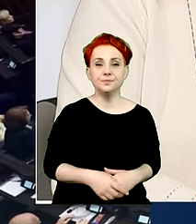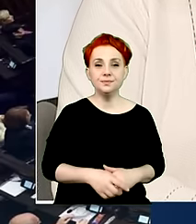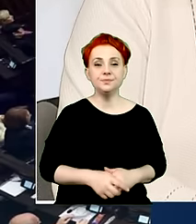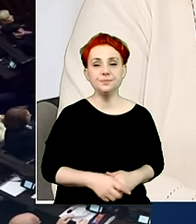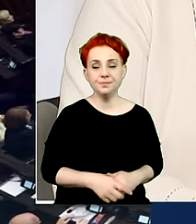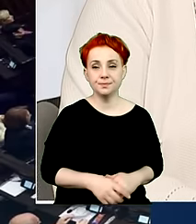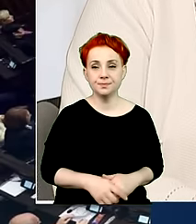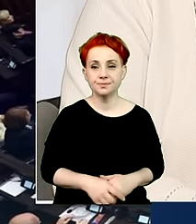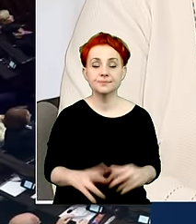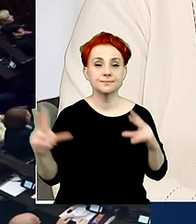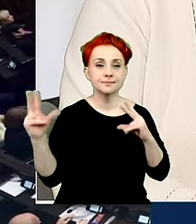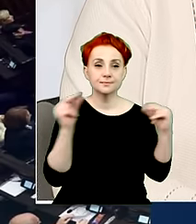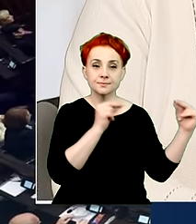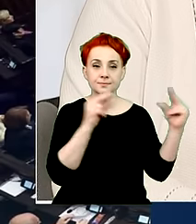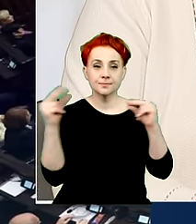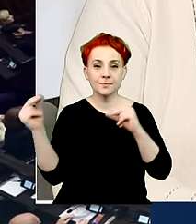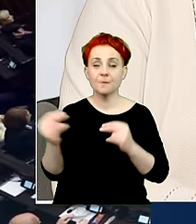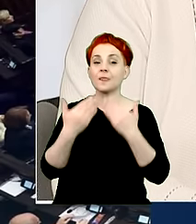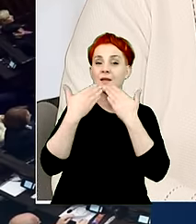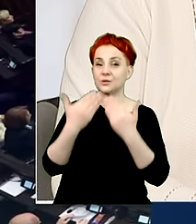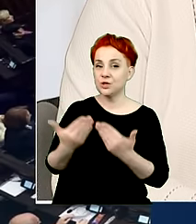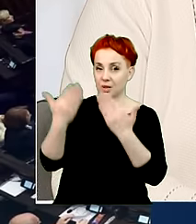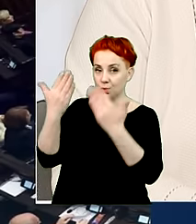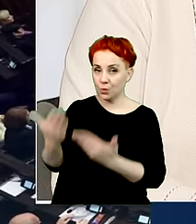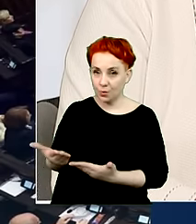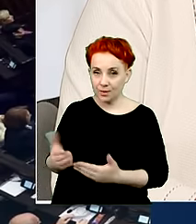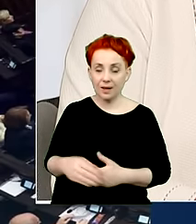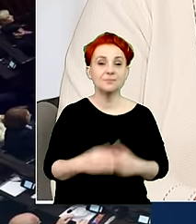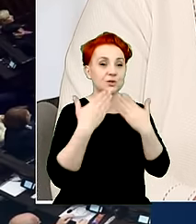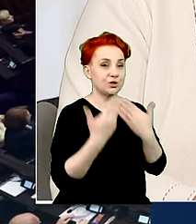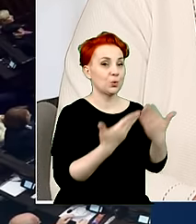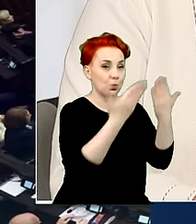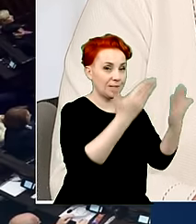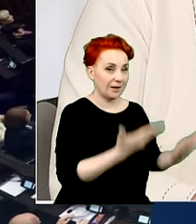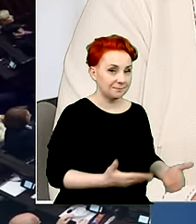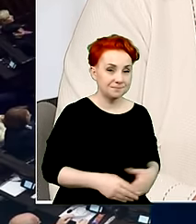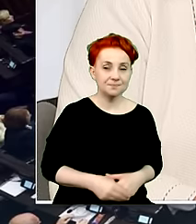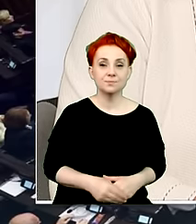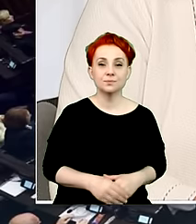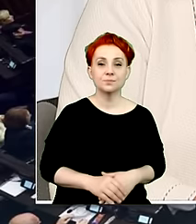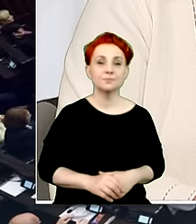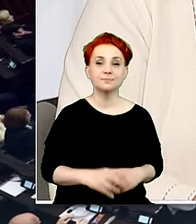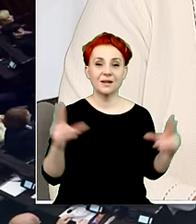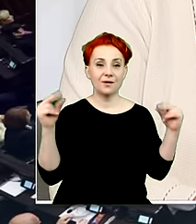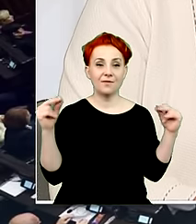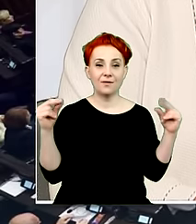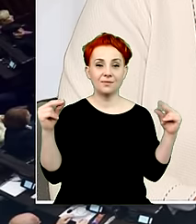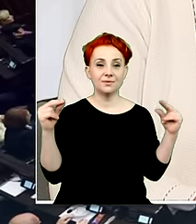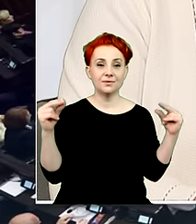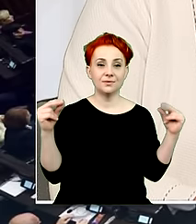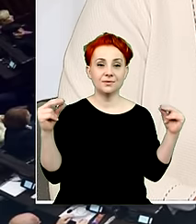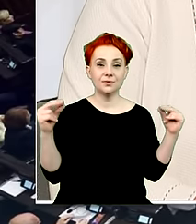referendum październikowym. Bardzo państwu dziękuję. Waldemar Witkowski, Józefa Szczurek-Żelazko, a Donald Tusk, kiedy był szefem Rady Europejskiej, to